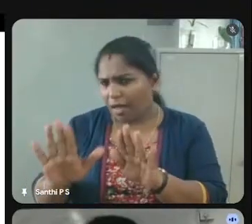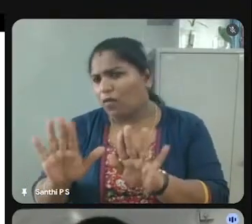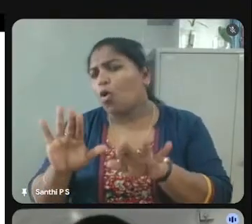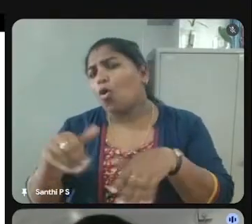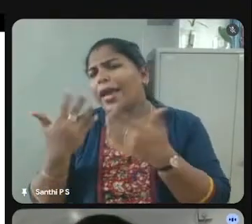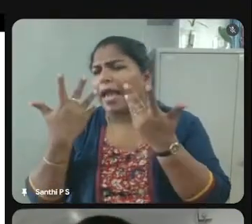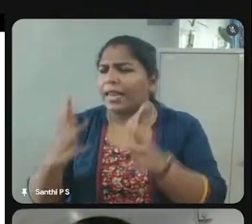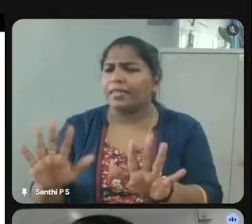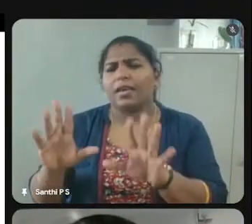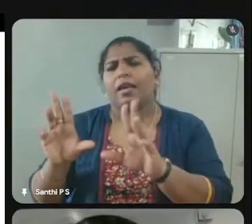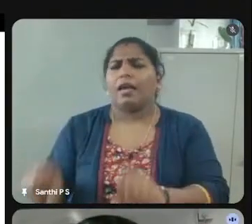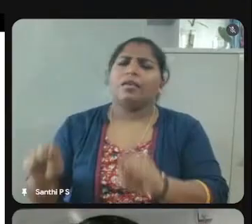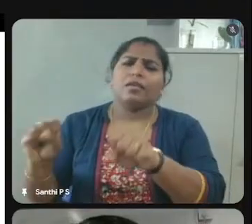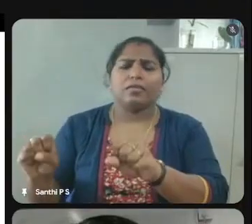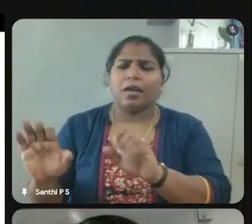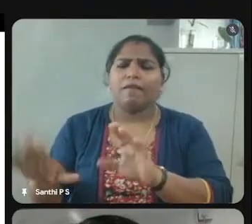പറയുന്നത്?